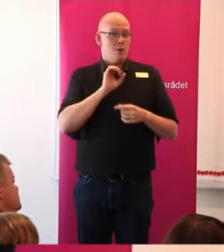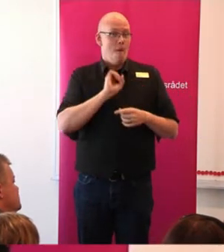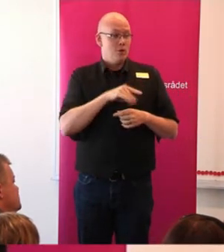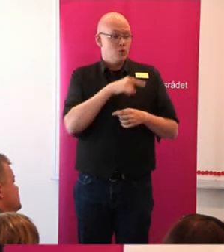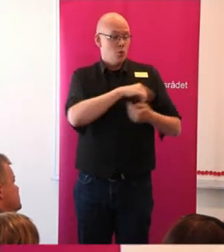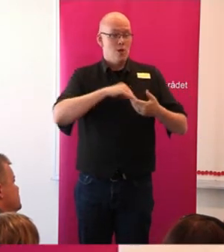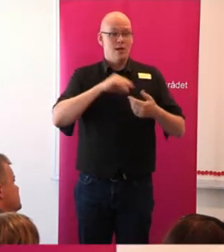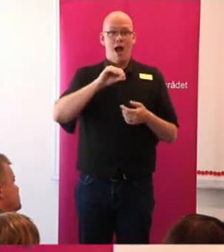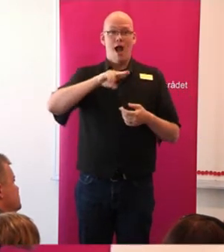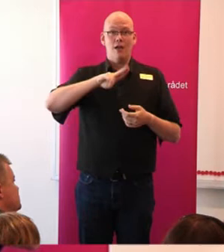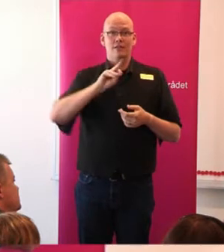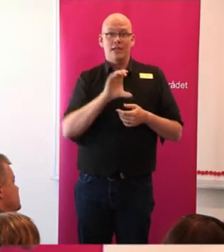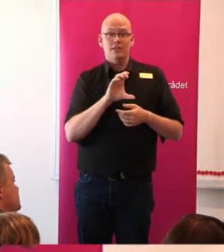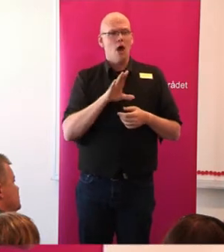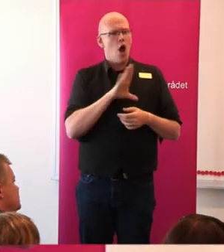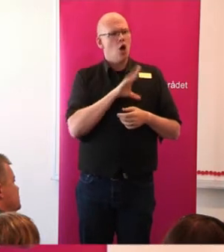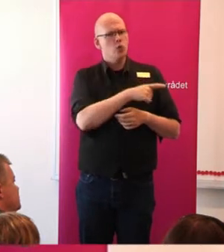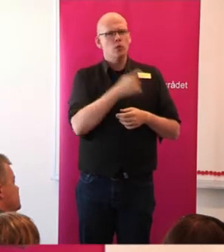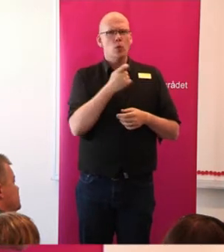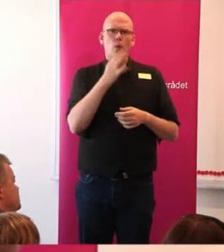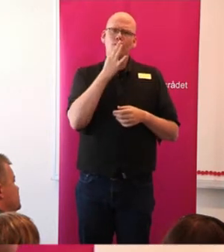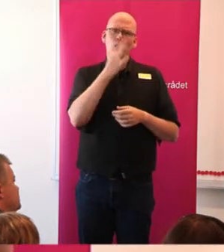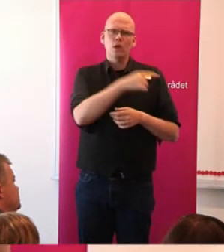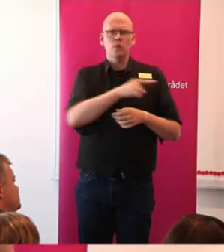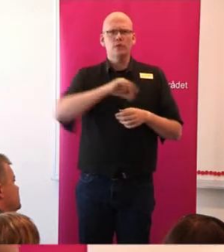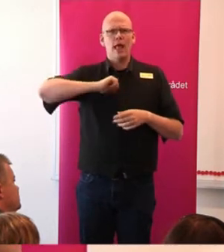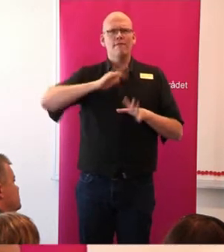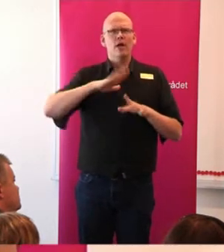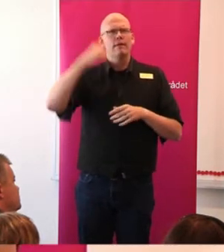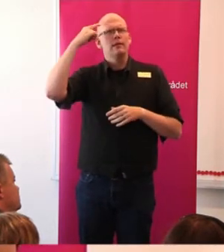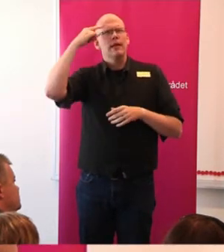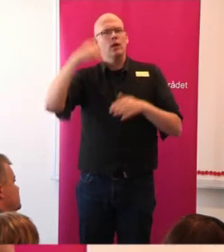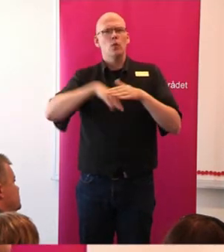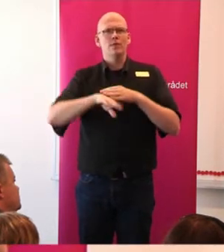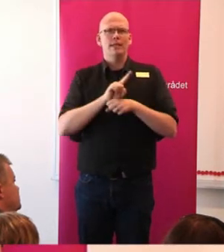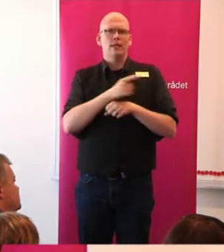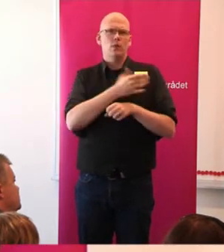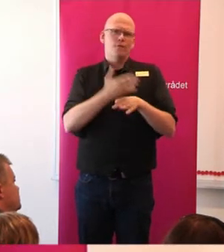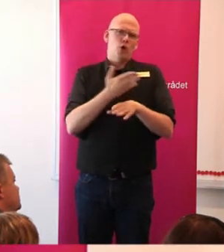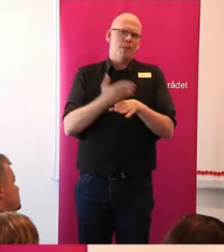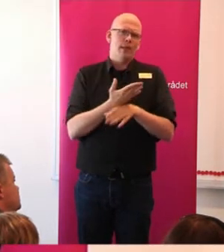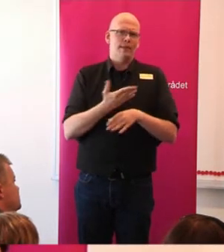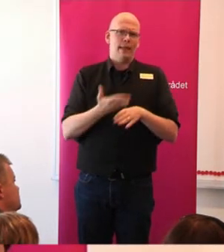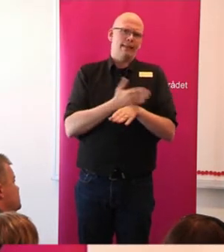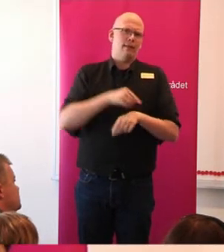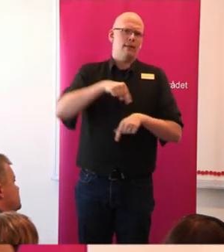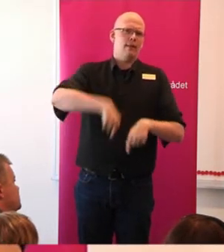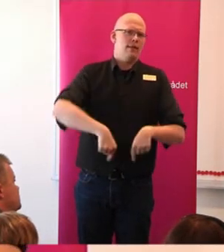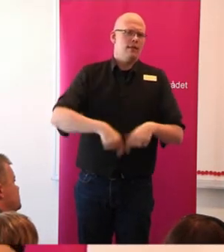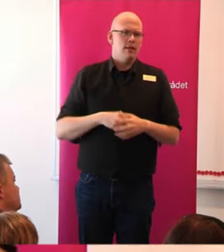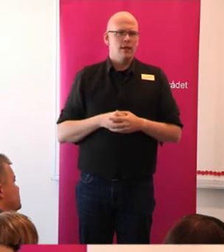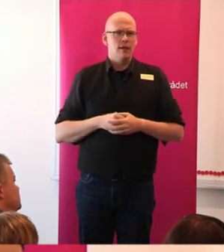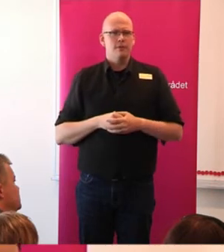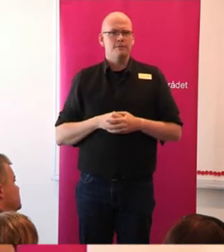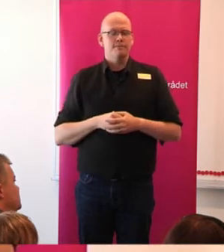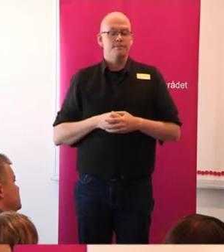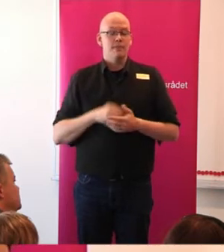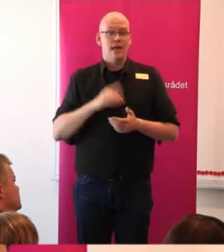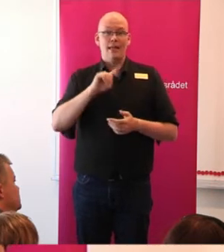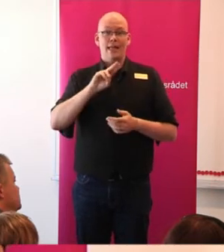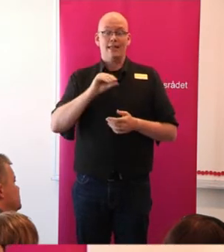Mm. Är det något medskick du har? Någon fråga som du har tänkt på medan du har förberett dig? Jag tycker det viktigaste med det här